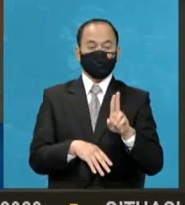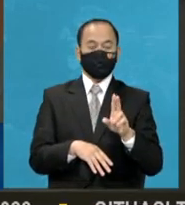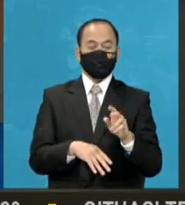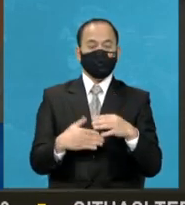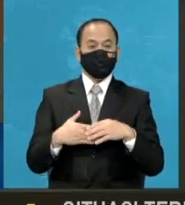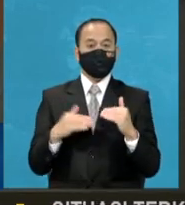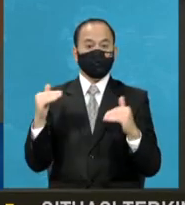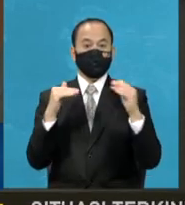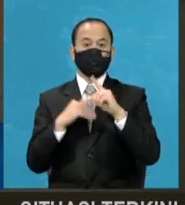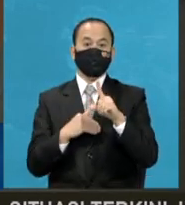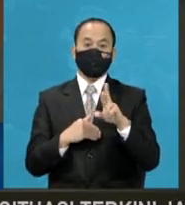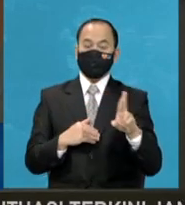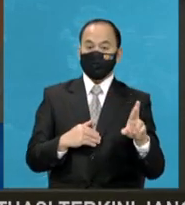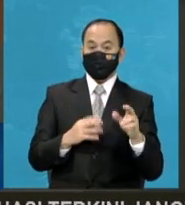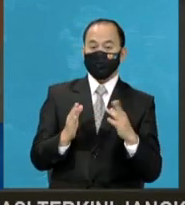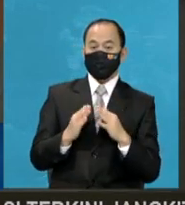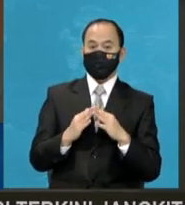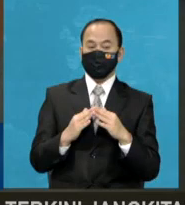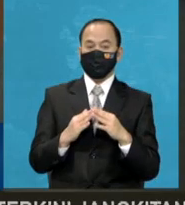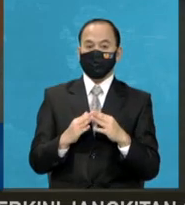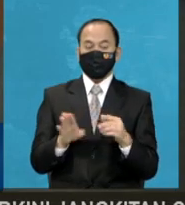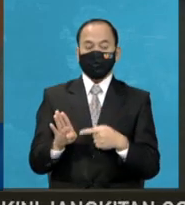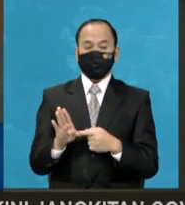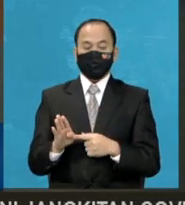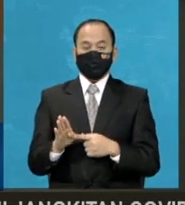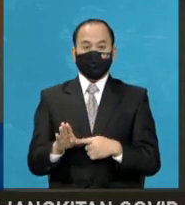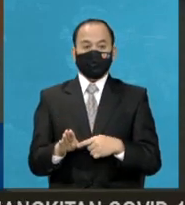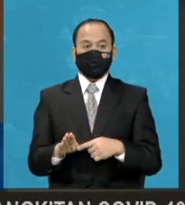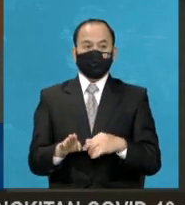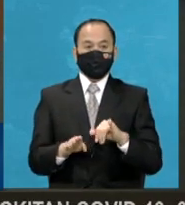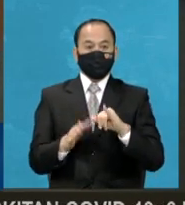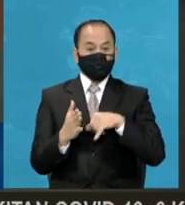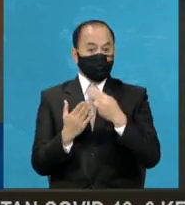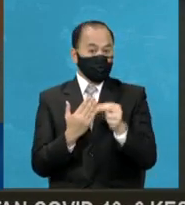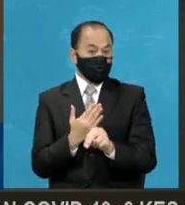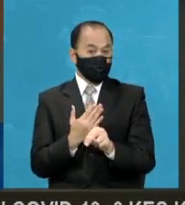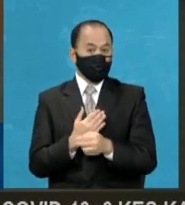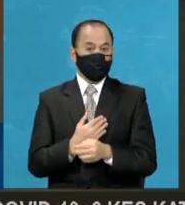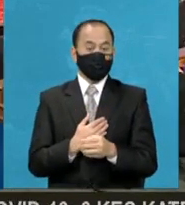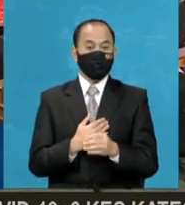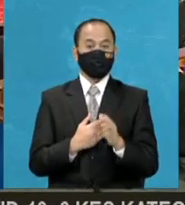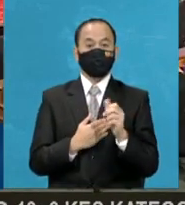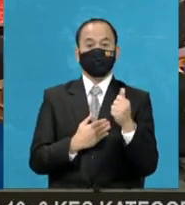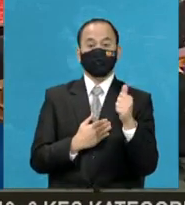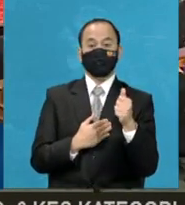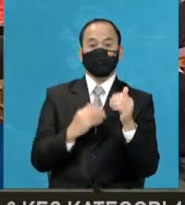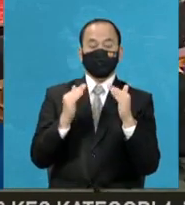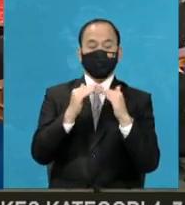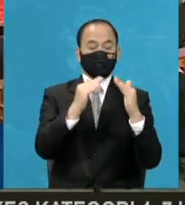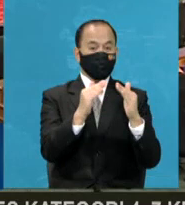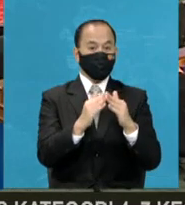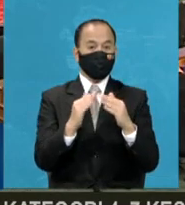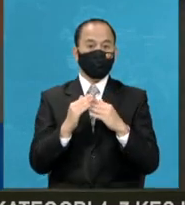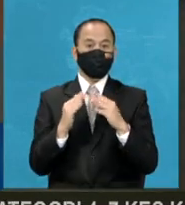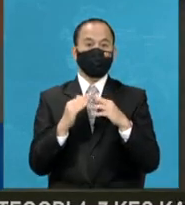dan pembelaannya akan bermula pada pertengahan tahun ini sementara itu 10 blog 300 unit rumah